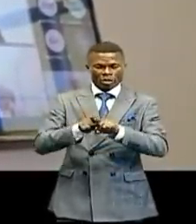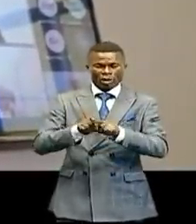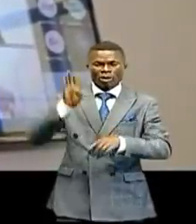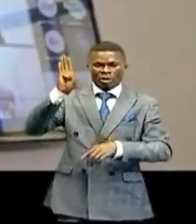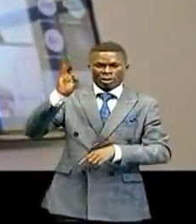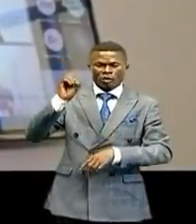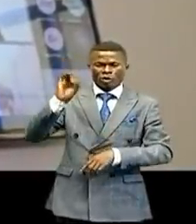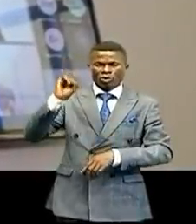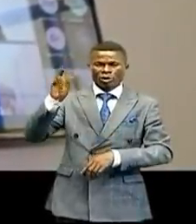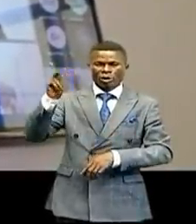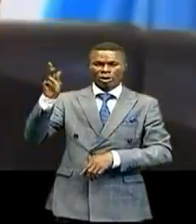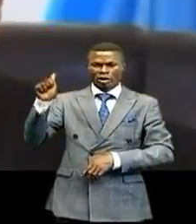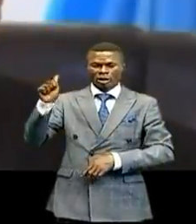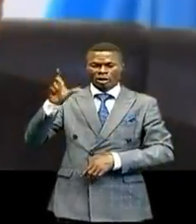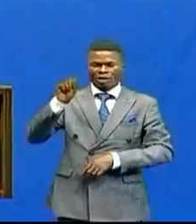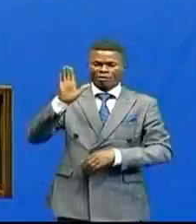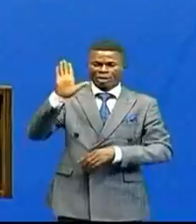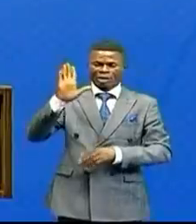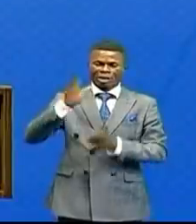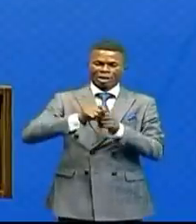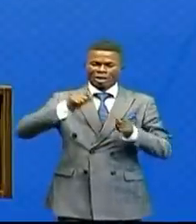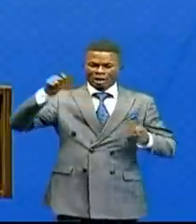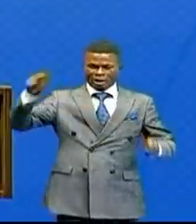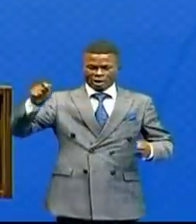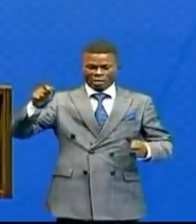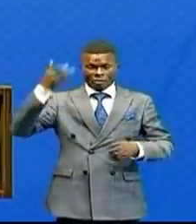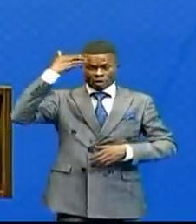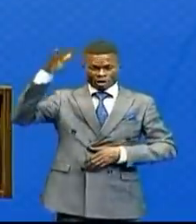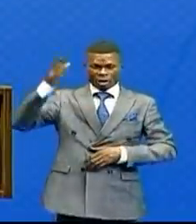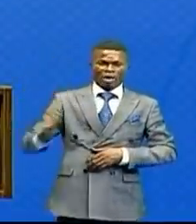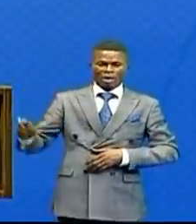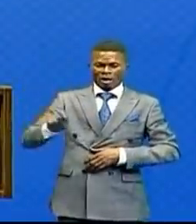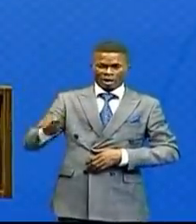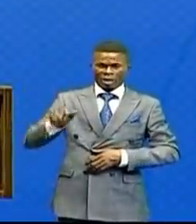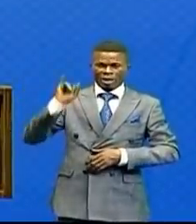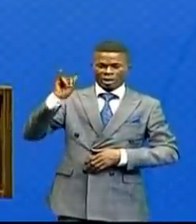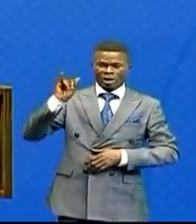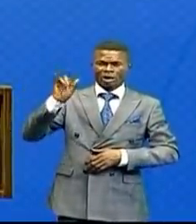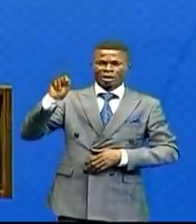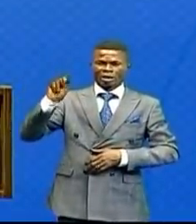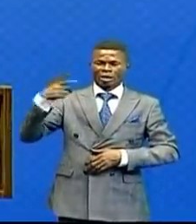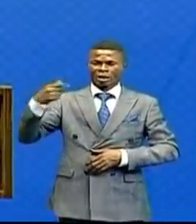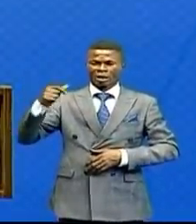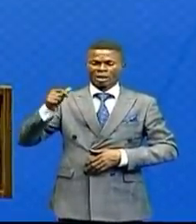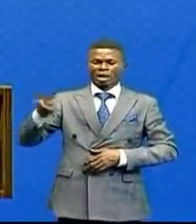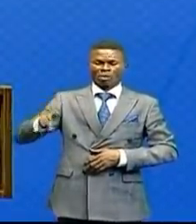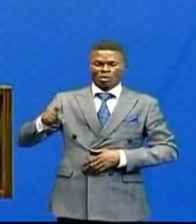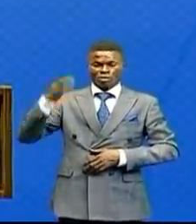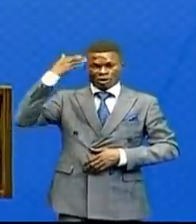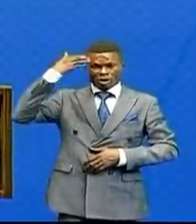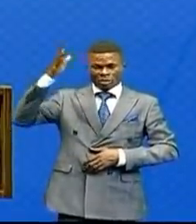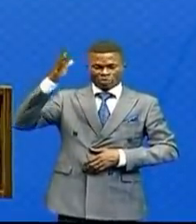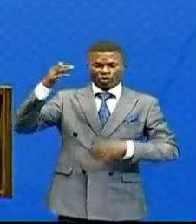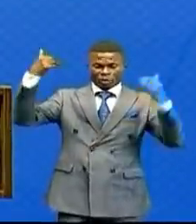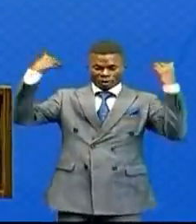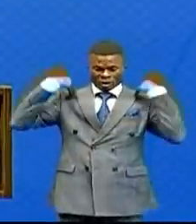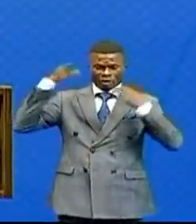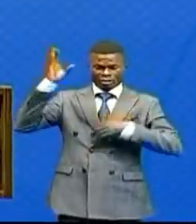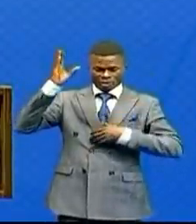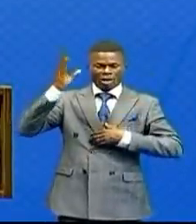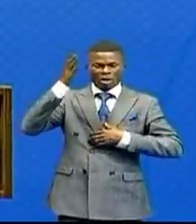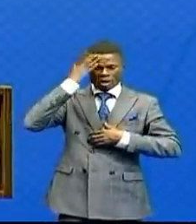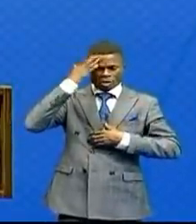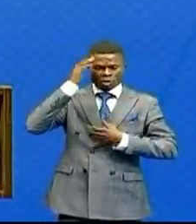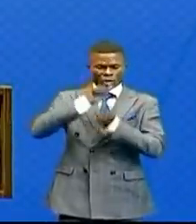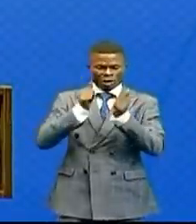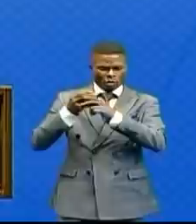Boyeka situé à 25 km en amont de Mbandaka, territoire d'Ingende, province de l'Équateur. Les autorités locales ont été instruites